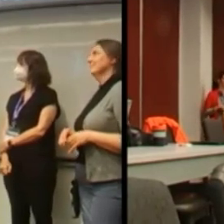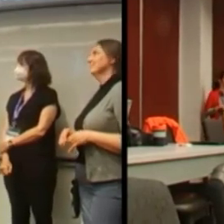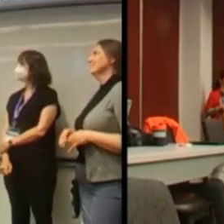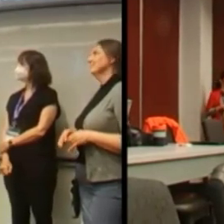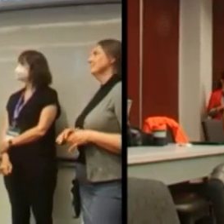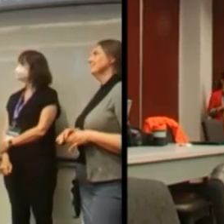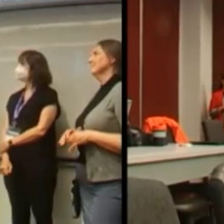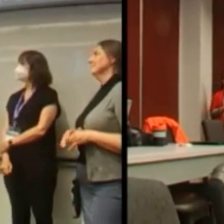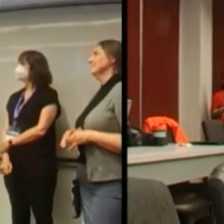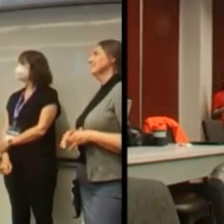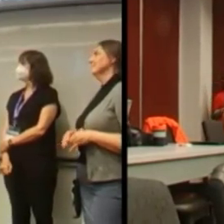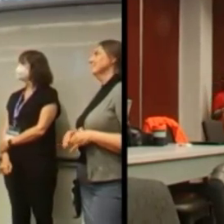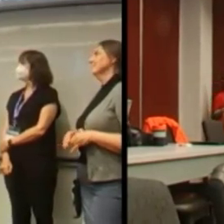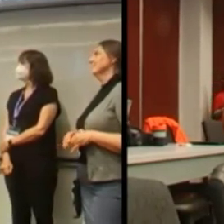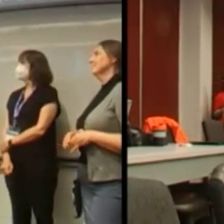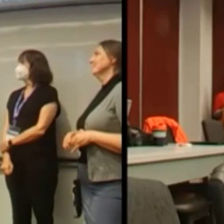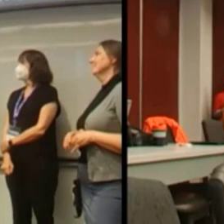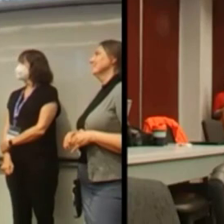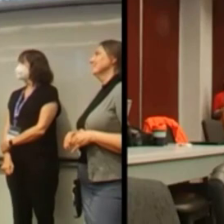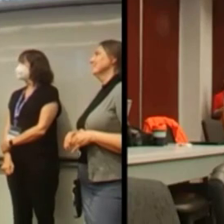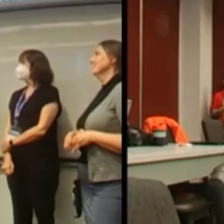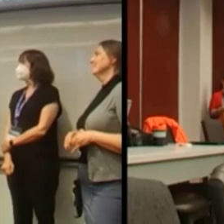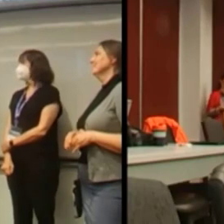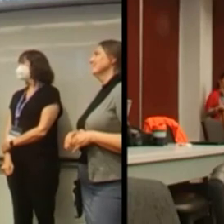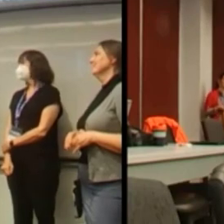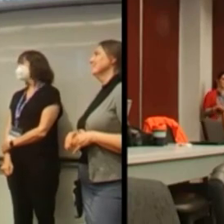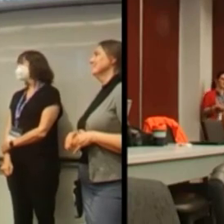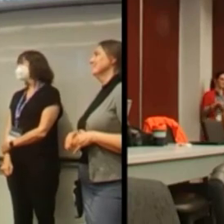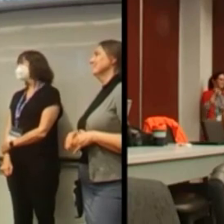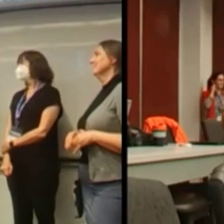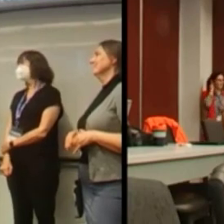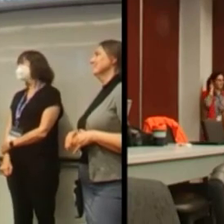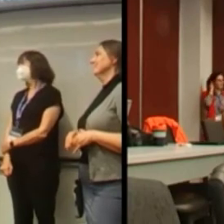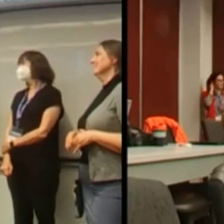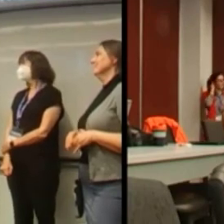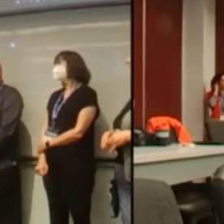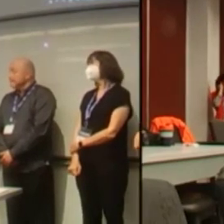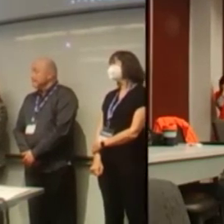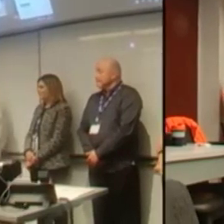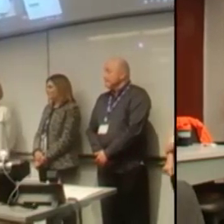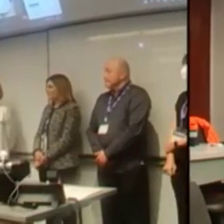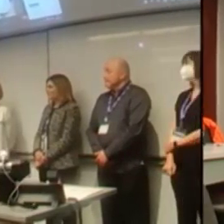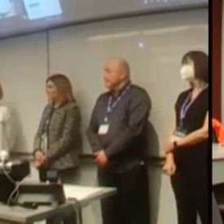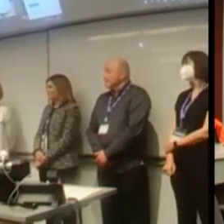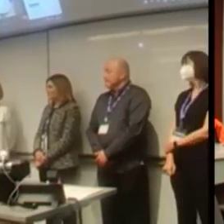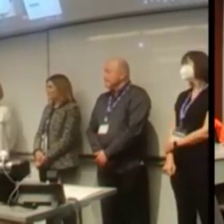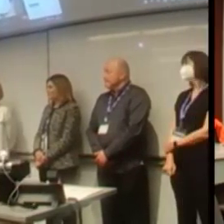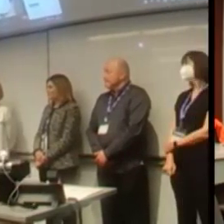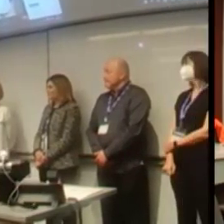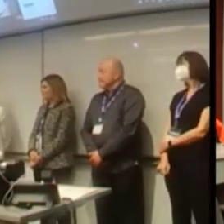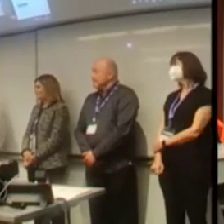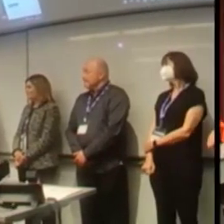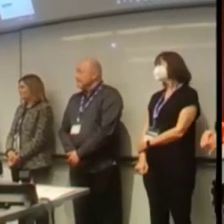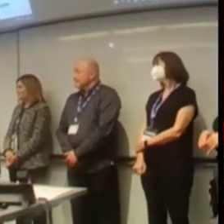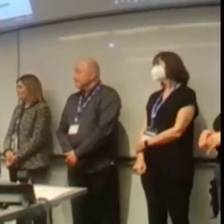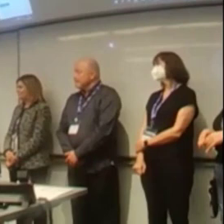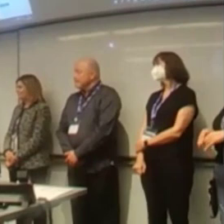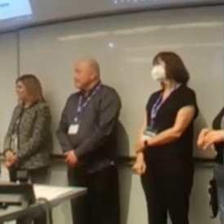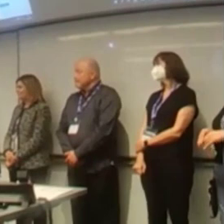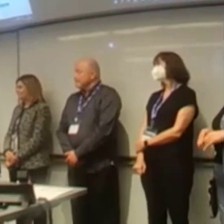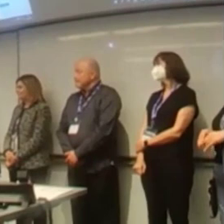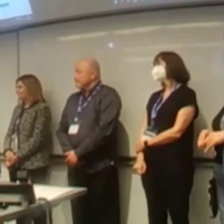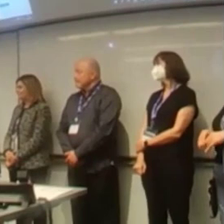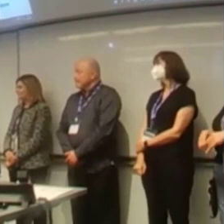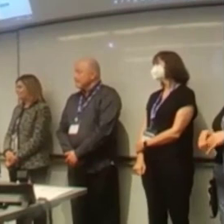Oui, ça risque d'évoluer. Tu as raison, Claude. On est en mouvance actuellement. Hein. J'ai l'impression que dans 5 ans, on va parler d'une